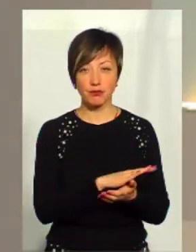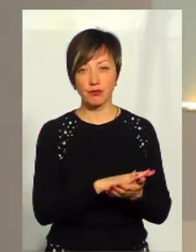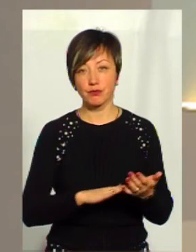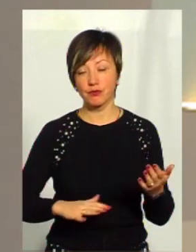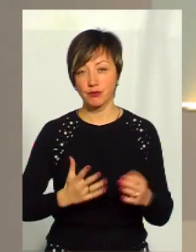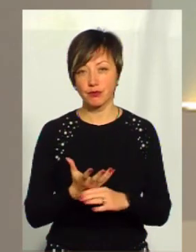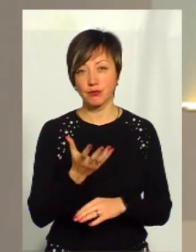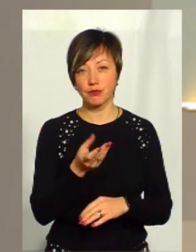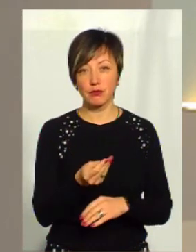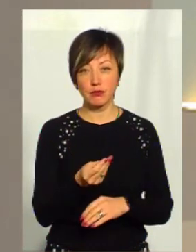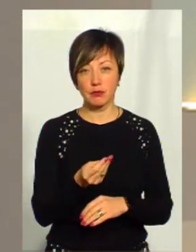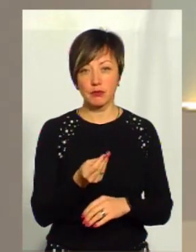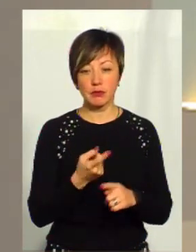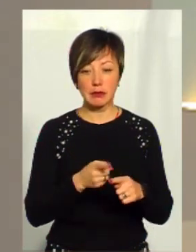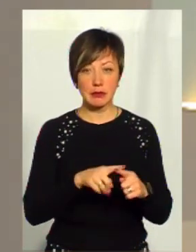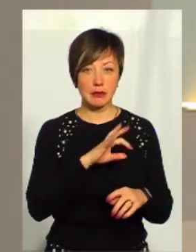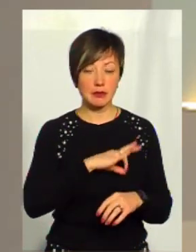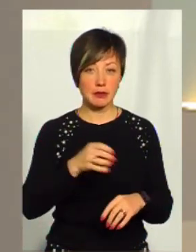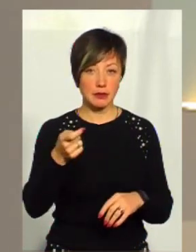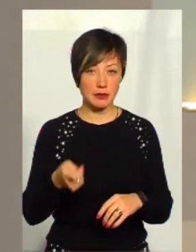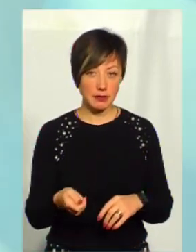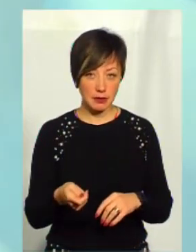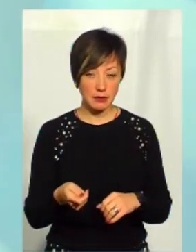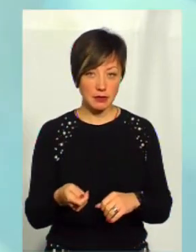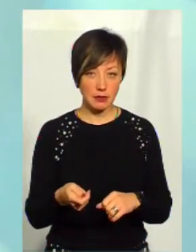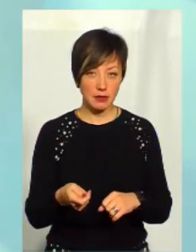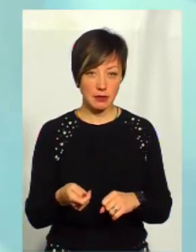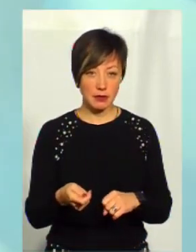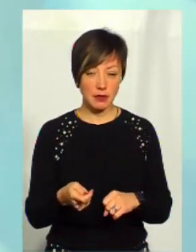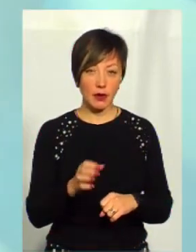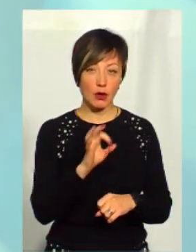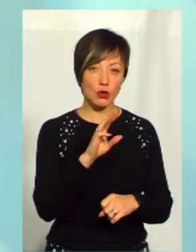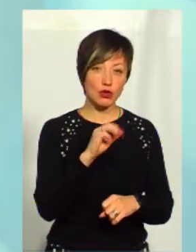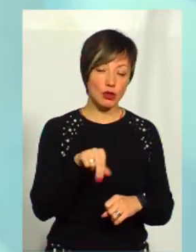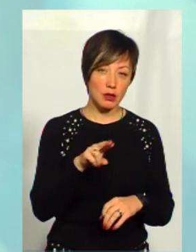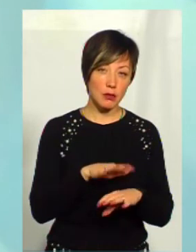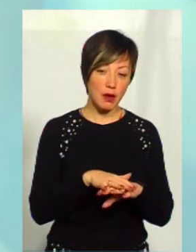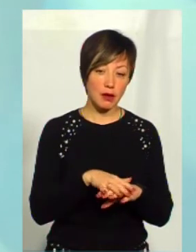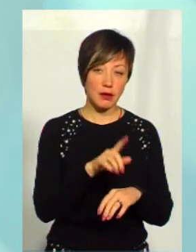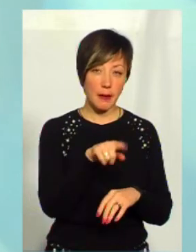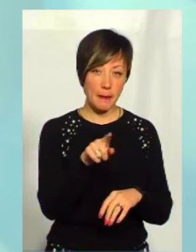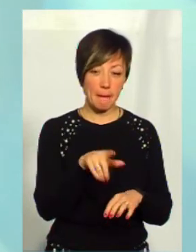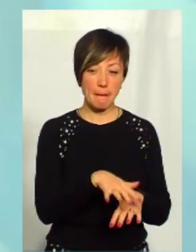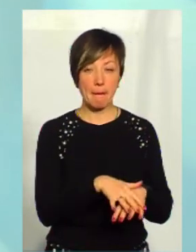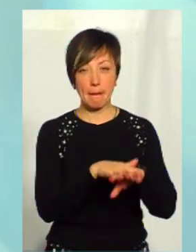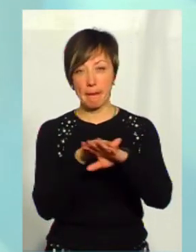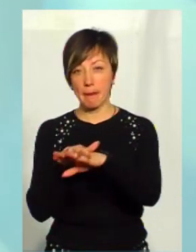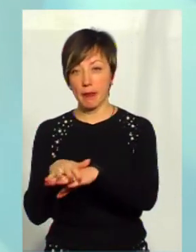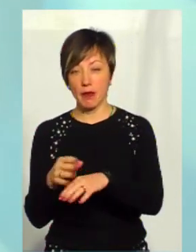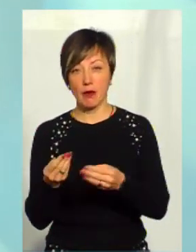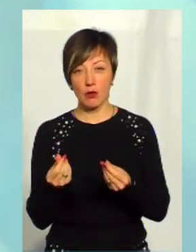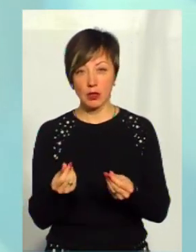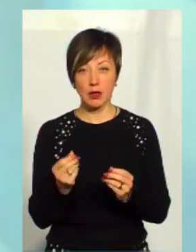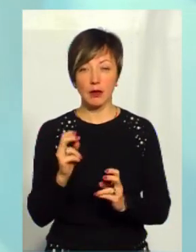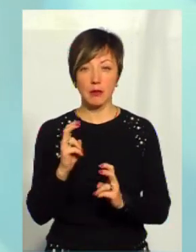подальшої виплати цієї пільги, відповідно, на Ощадбанк, і ті, в свою чергу, мають перерахувати ці